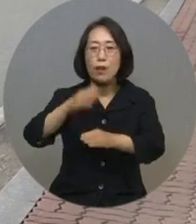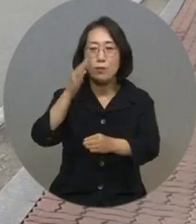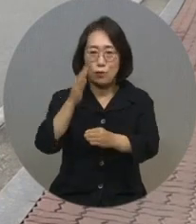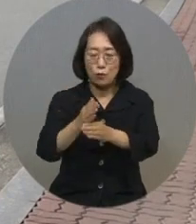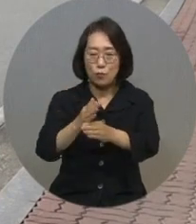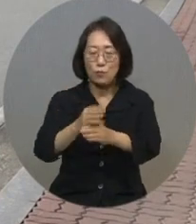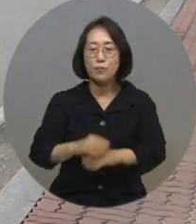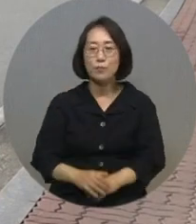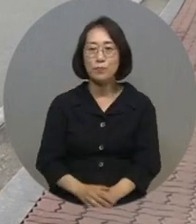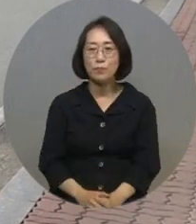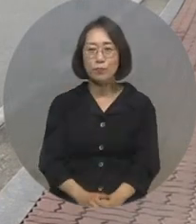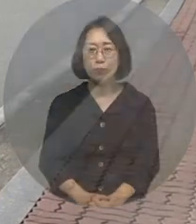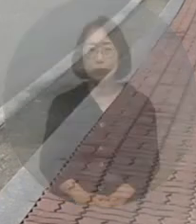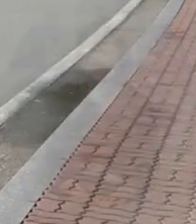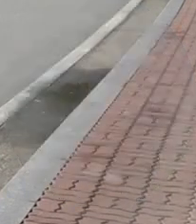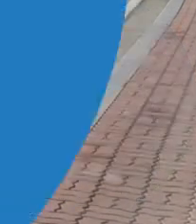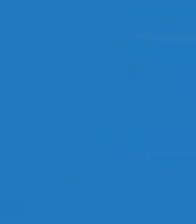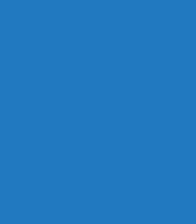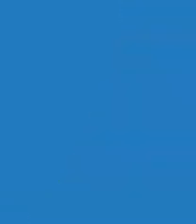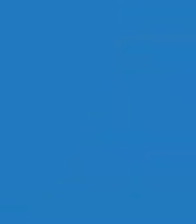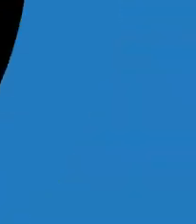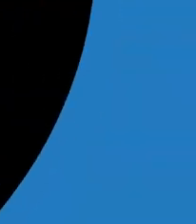뉴스 이윤희입니다.